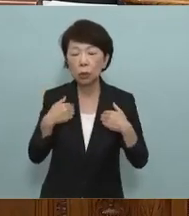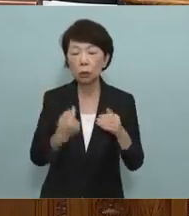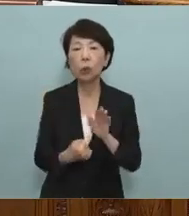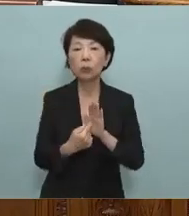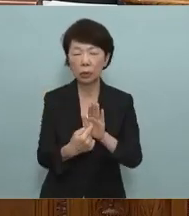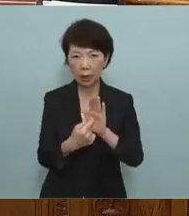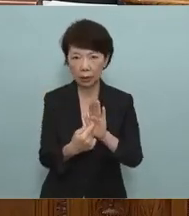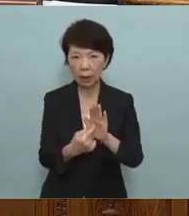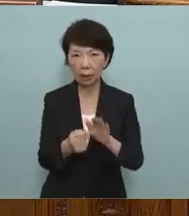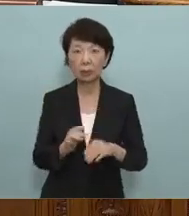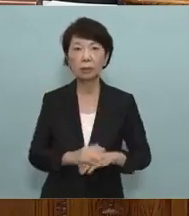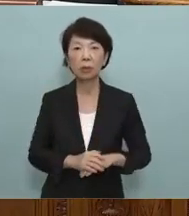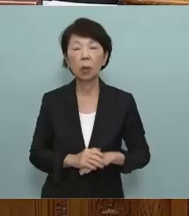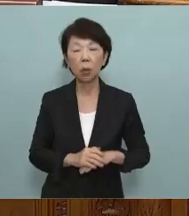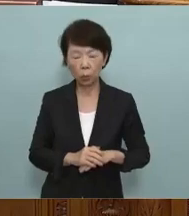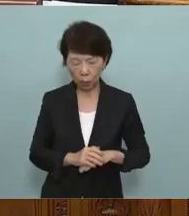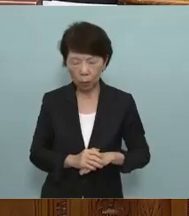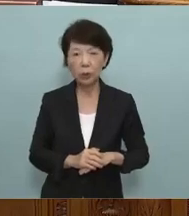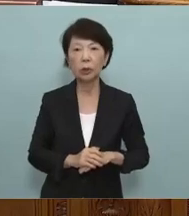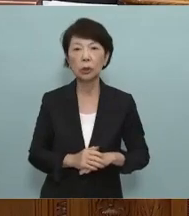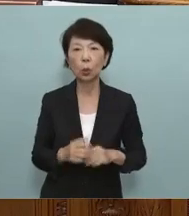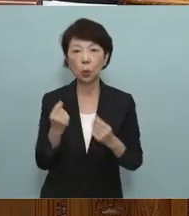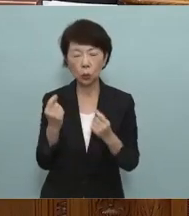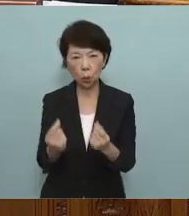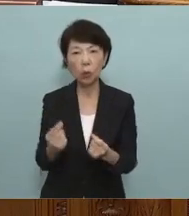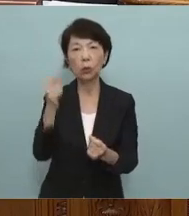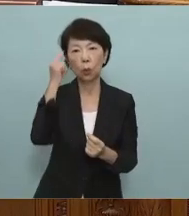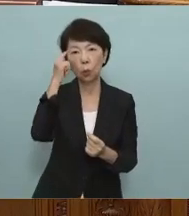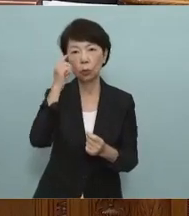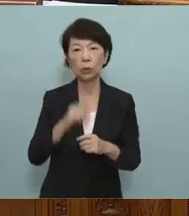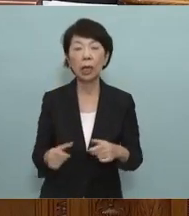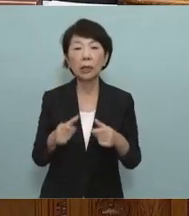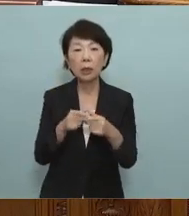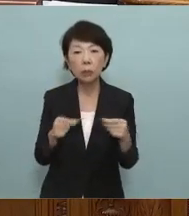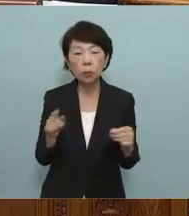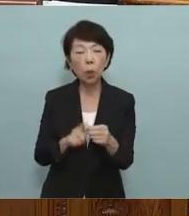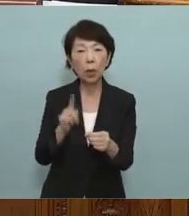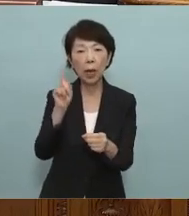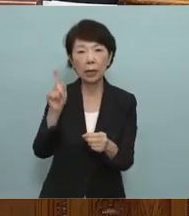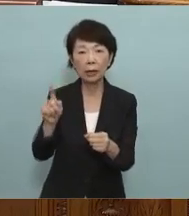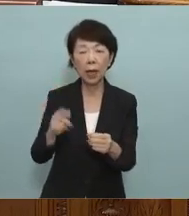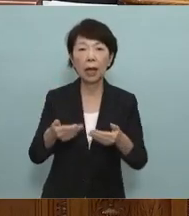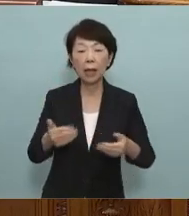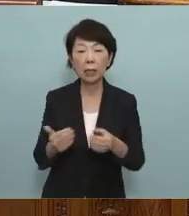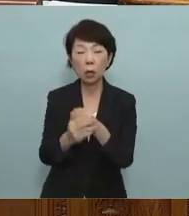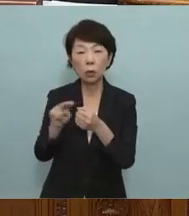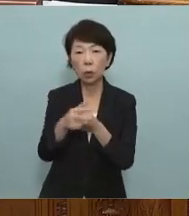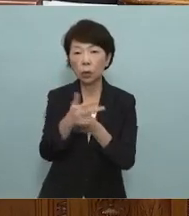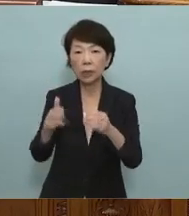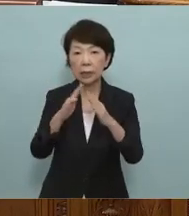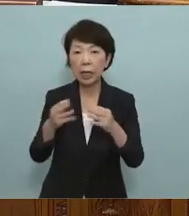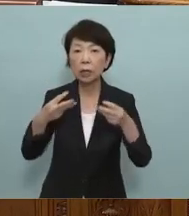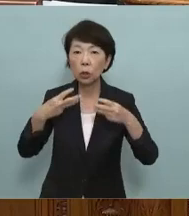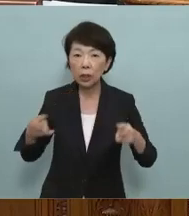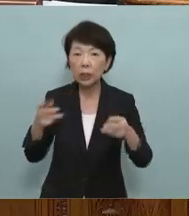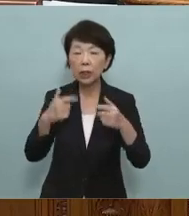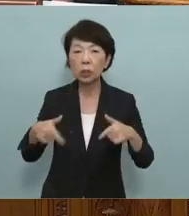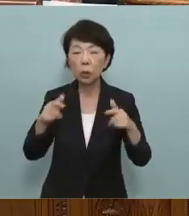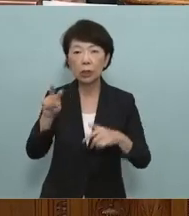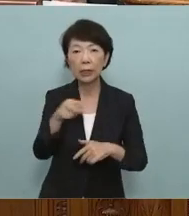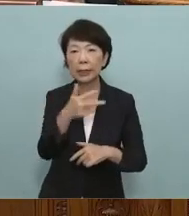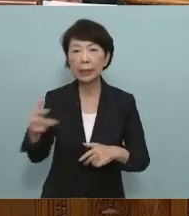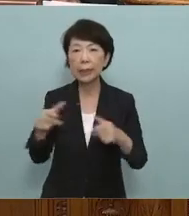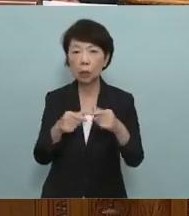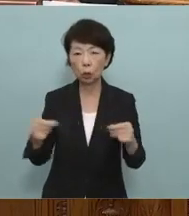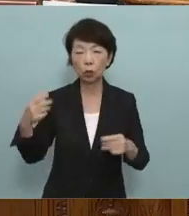られましたが、深く賛同いたします。日本は来年、安全保障理事会の非常任理事国にな